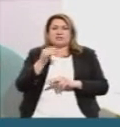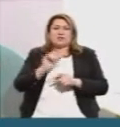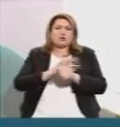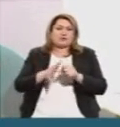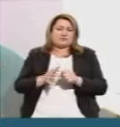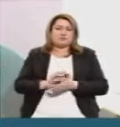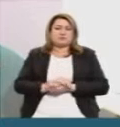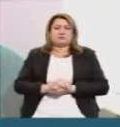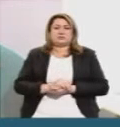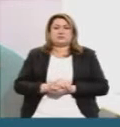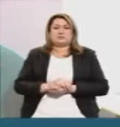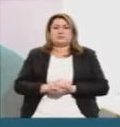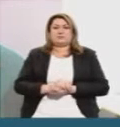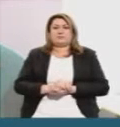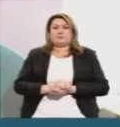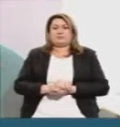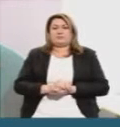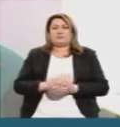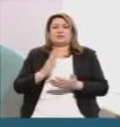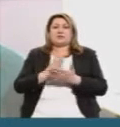коронавирусной инфекции, идут